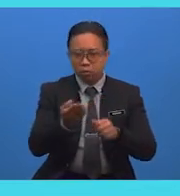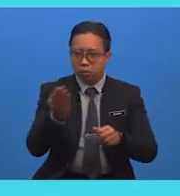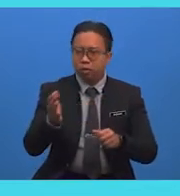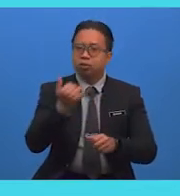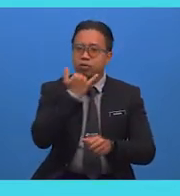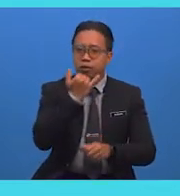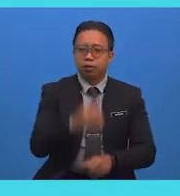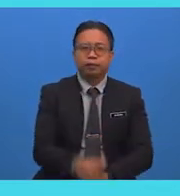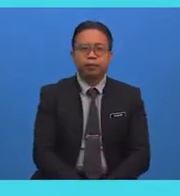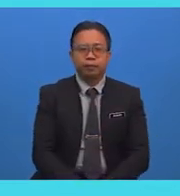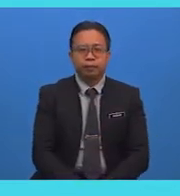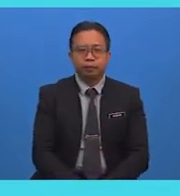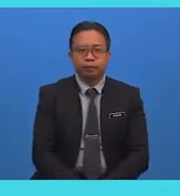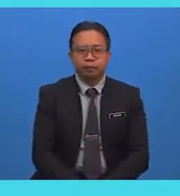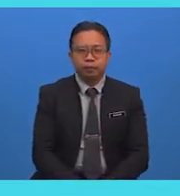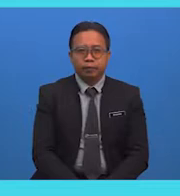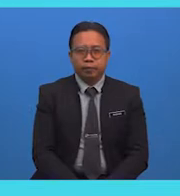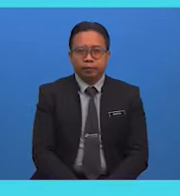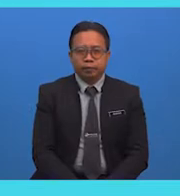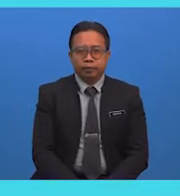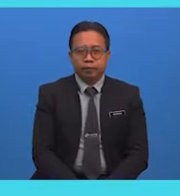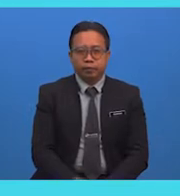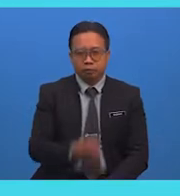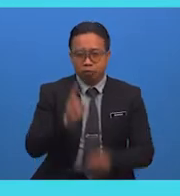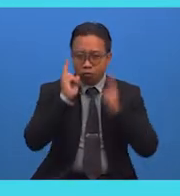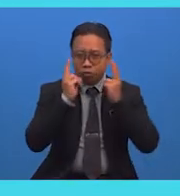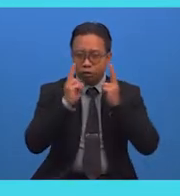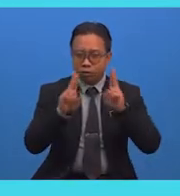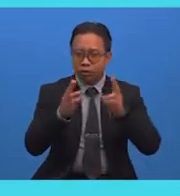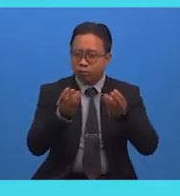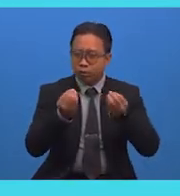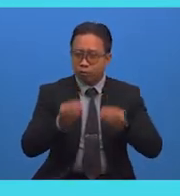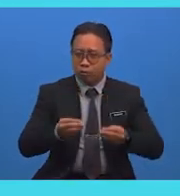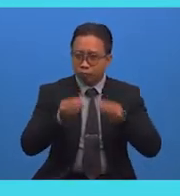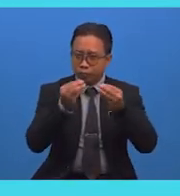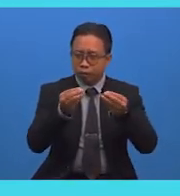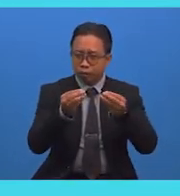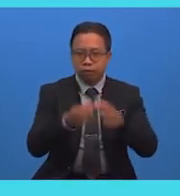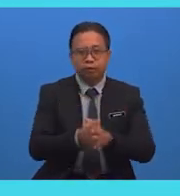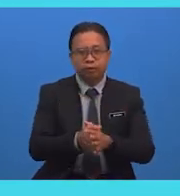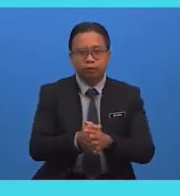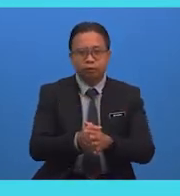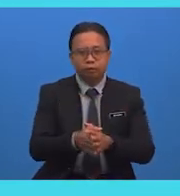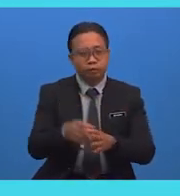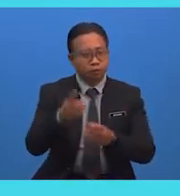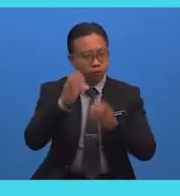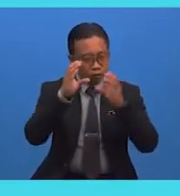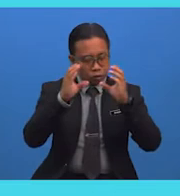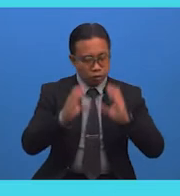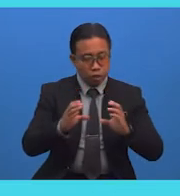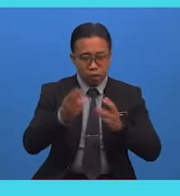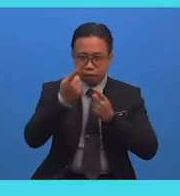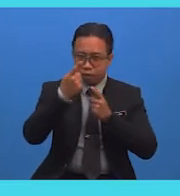syubhah. Sedikit info yang ingin Ustazah berikan berkaitan teknik menjawab soalan